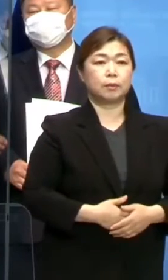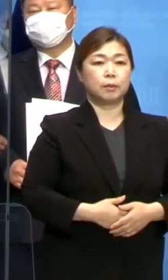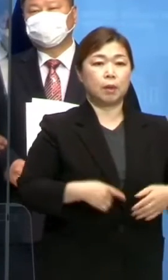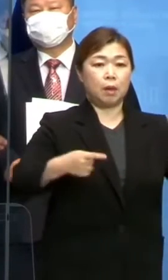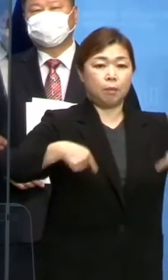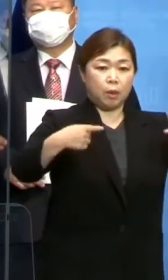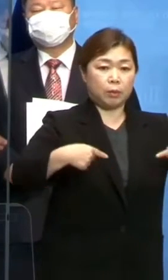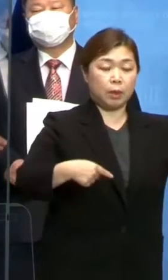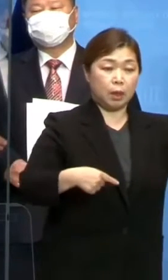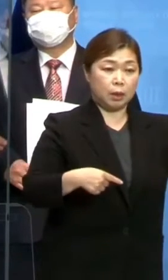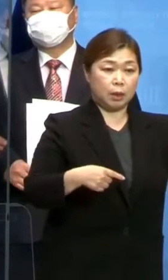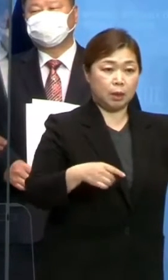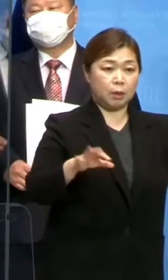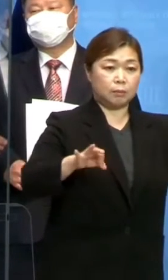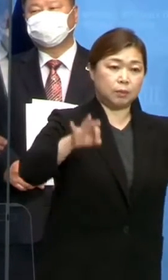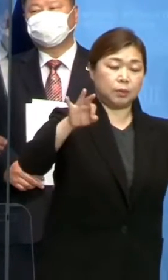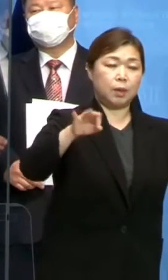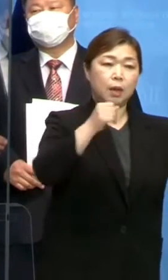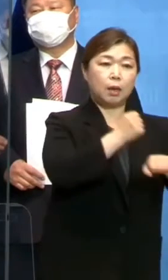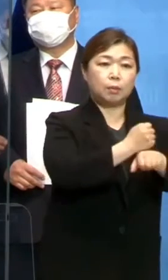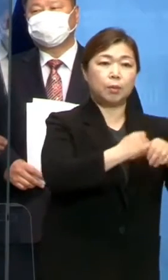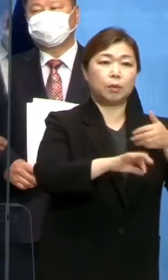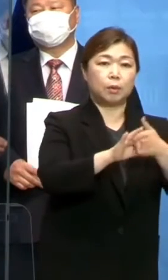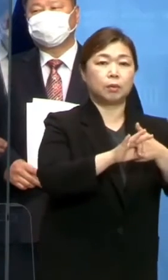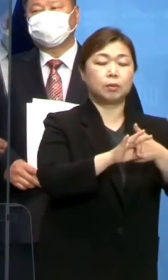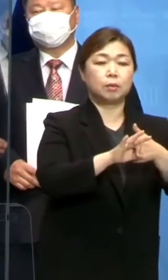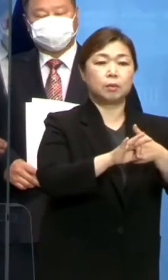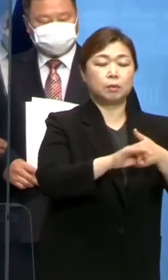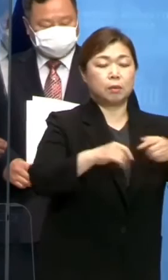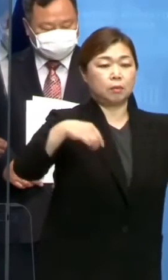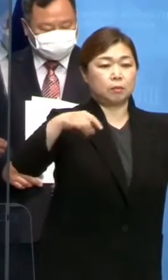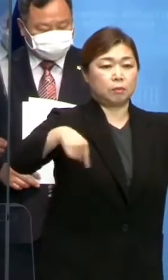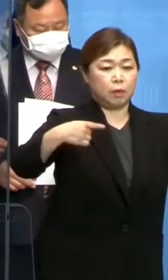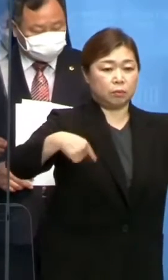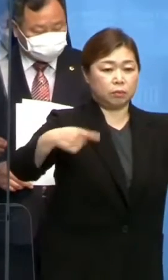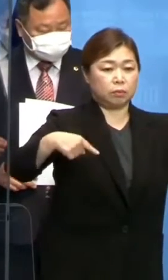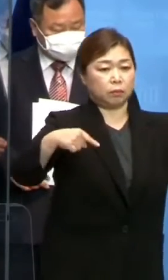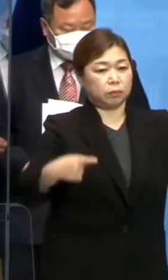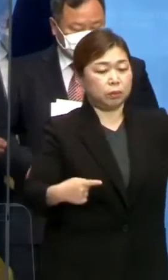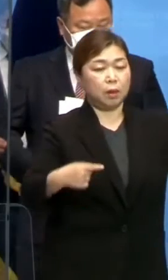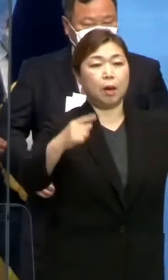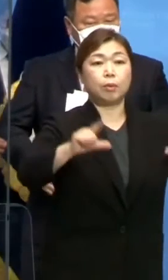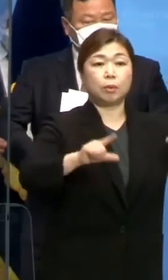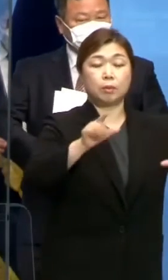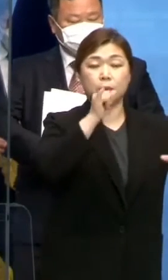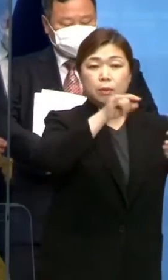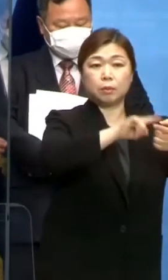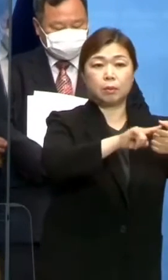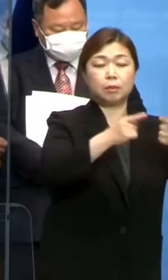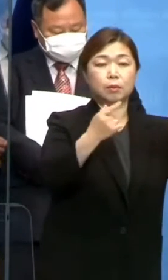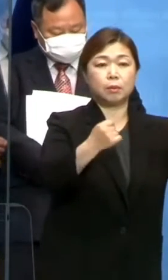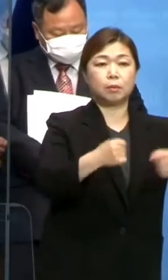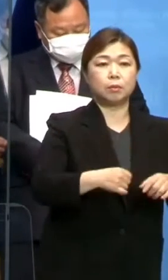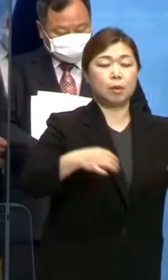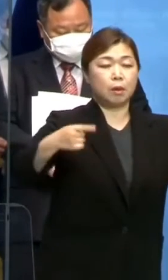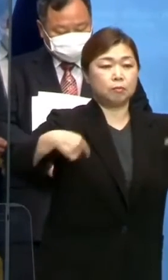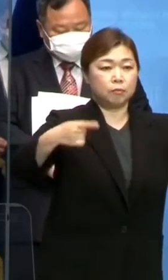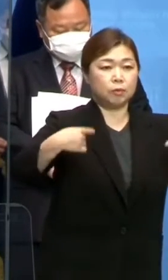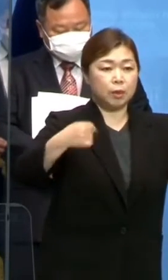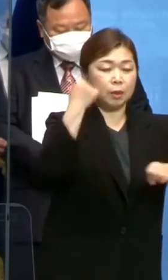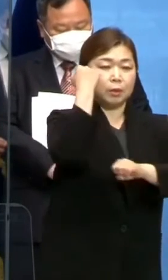바키 한쪽이 제 역할을 하지 못하면 수레가 제대로 굴러가지 못한다는 점에서 수레 한